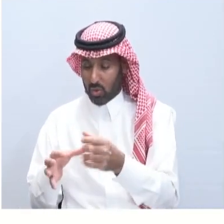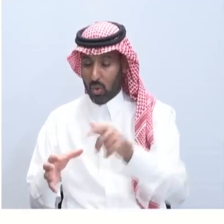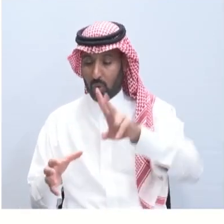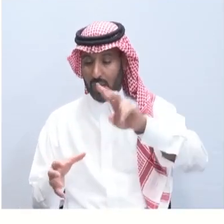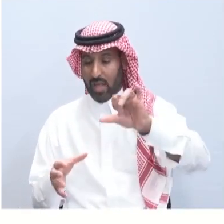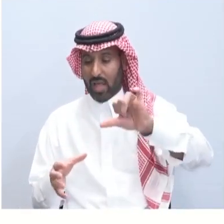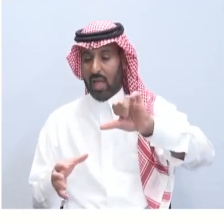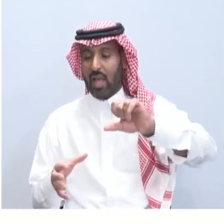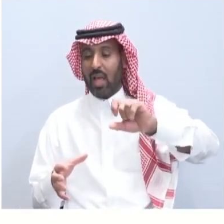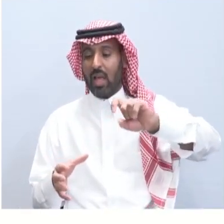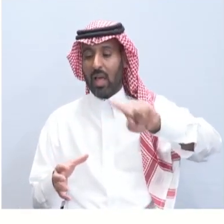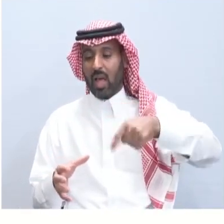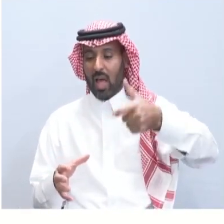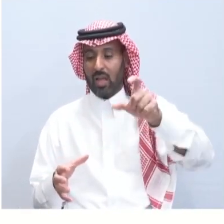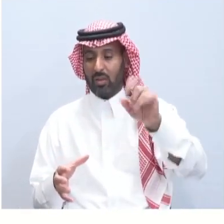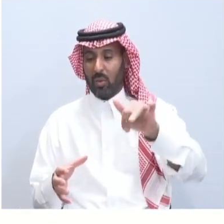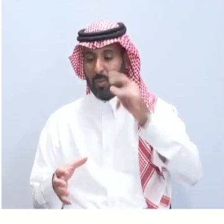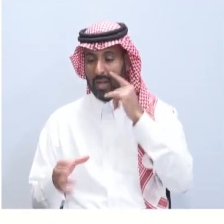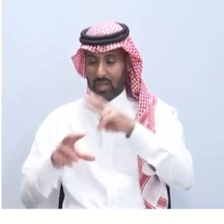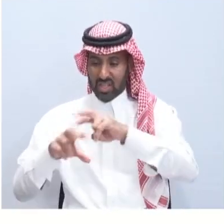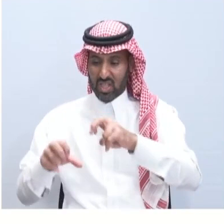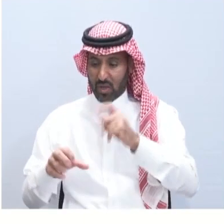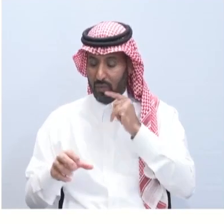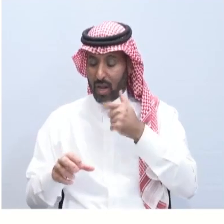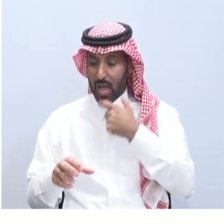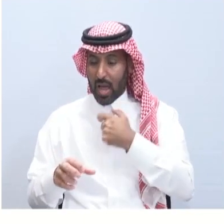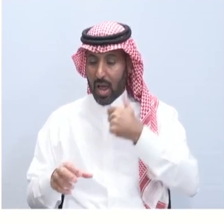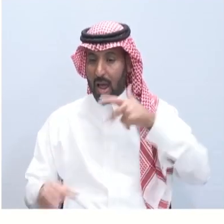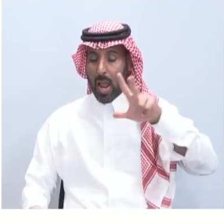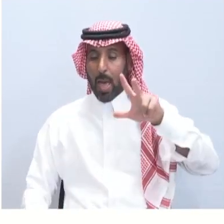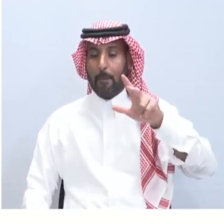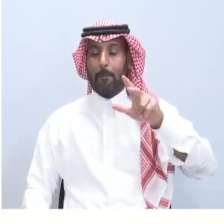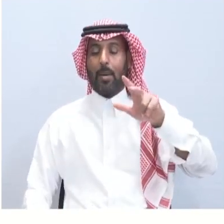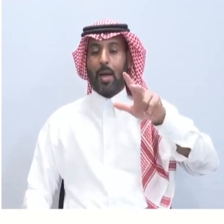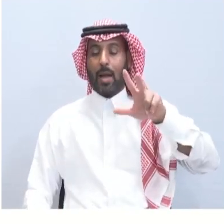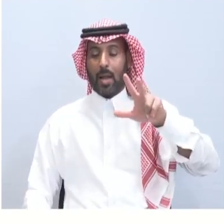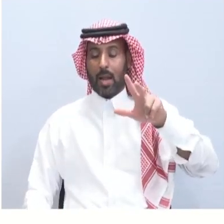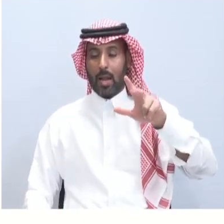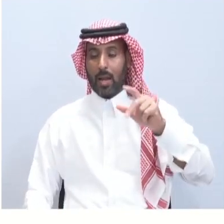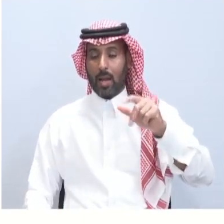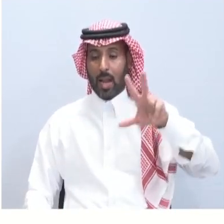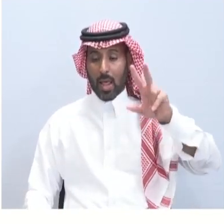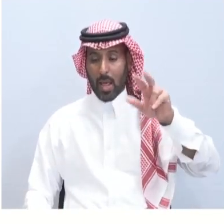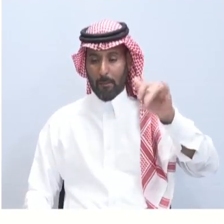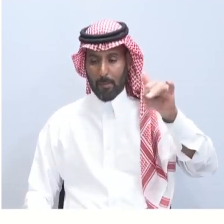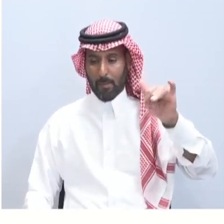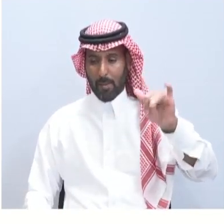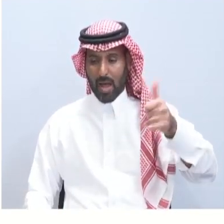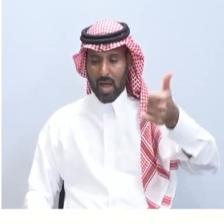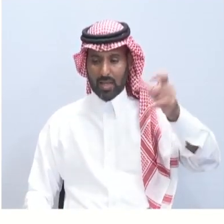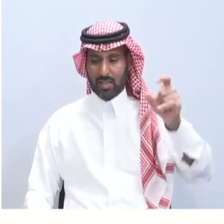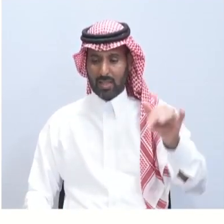اكتشفه العالم الالماني مارتن كلابروث عام 1789